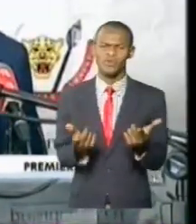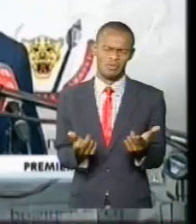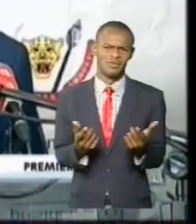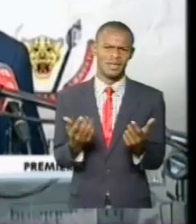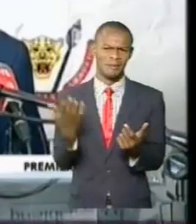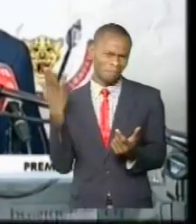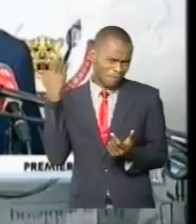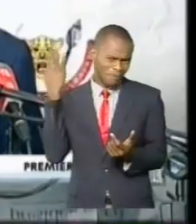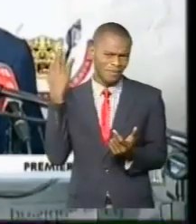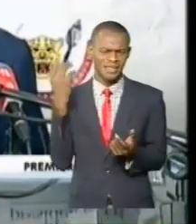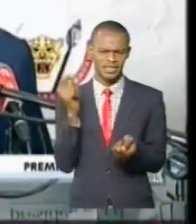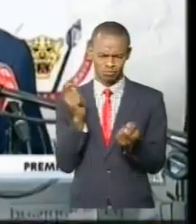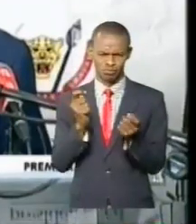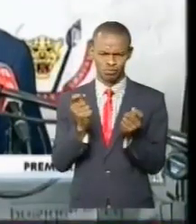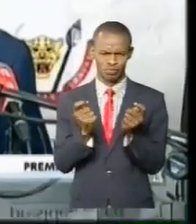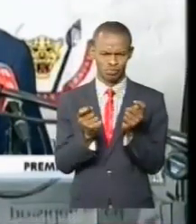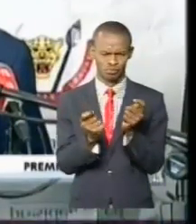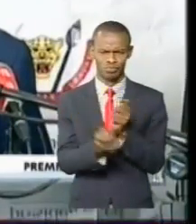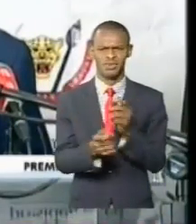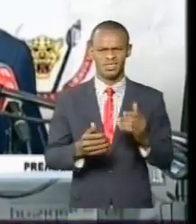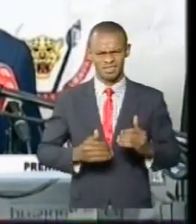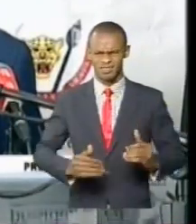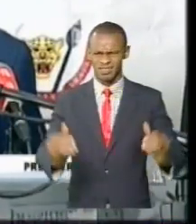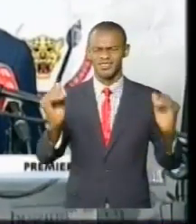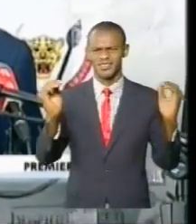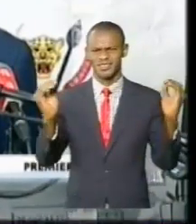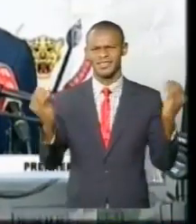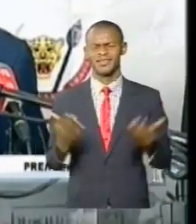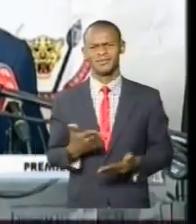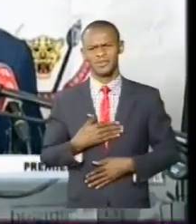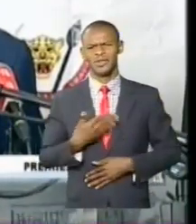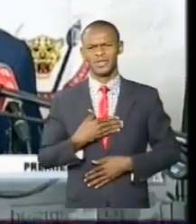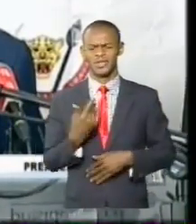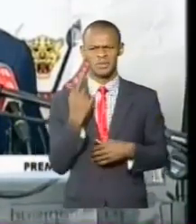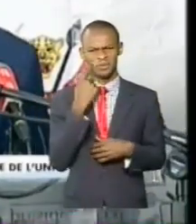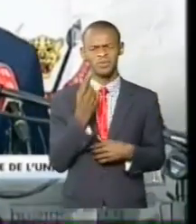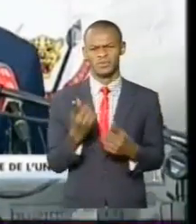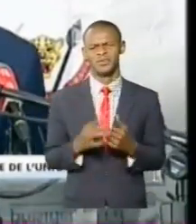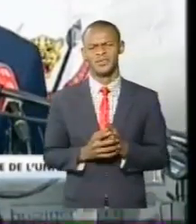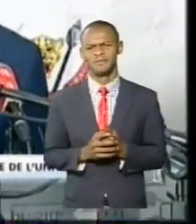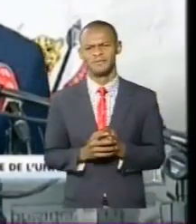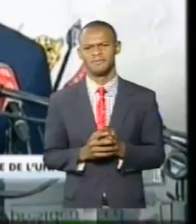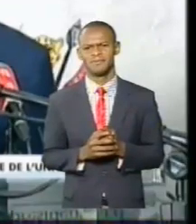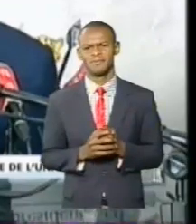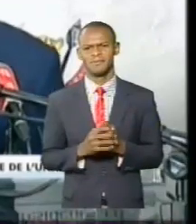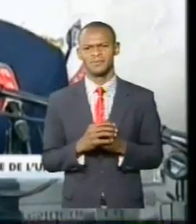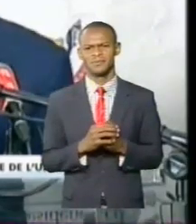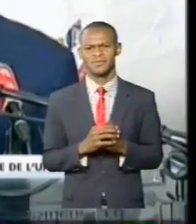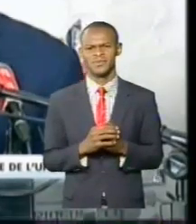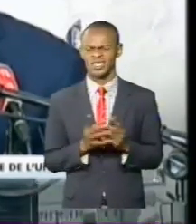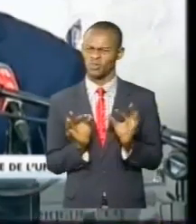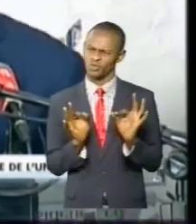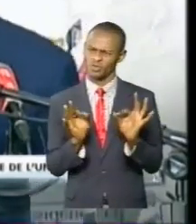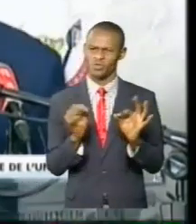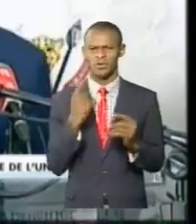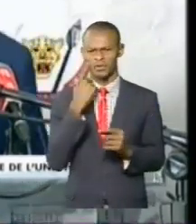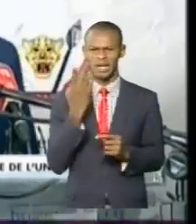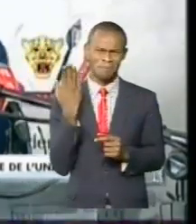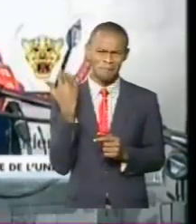dans cette matière, il y a eu une grande innovation. La plus grande